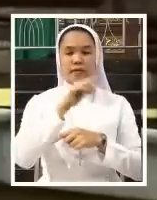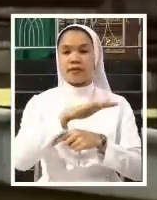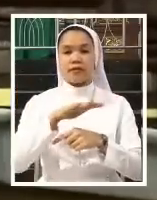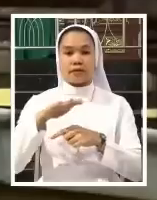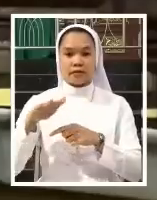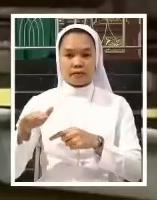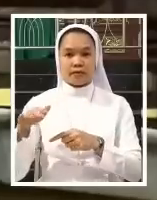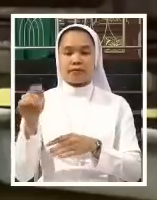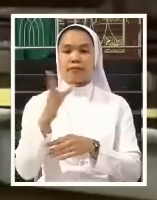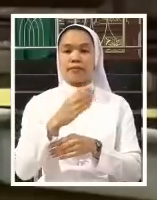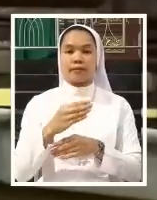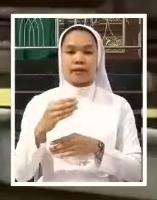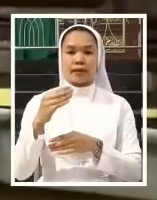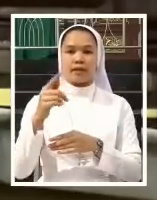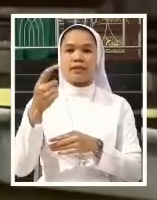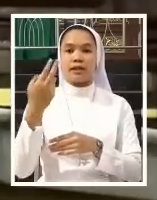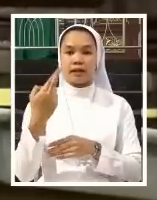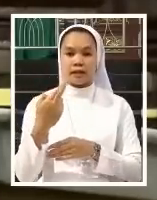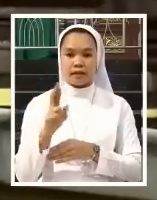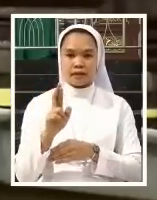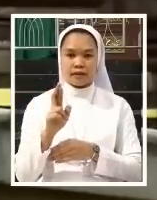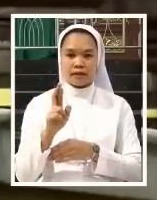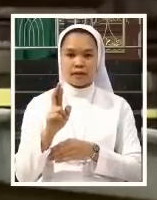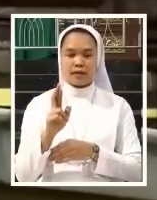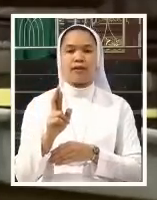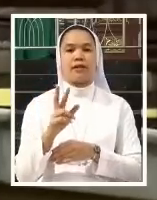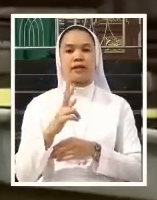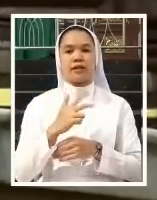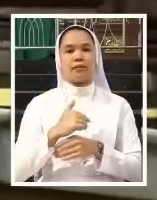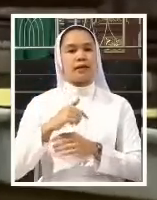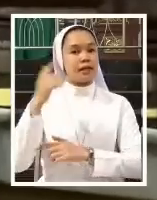Asin ang sa indang mga kapag-arakian.